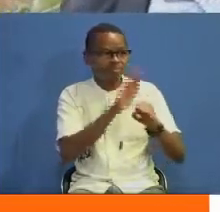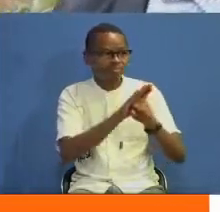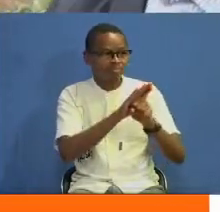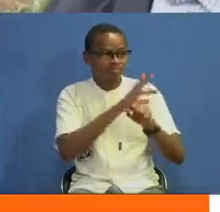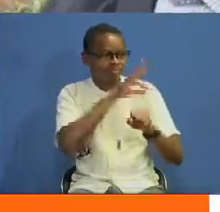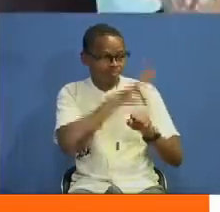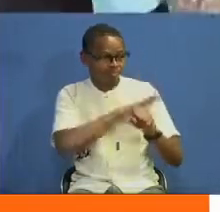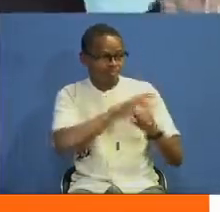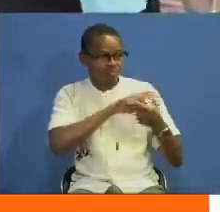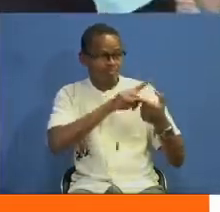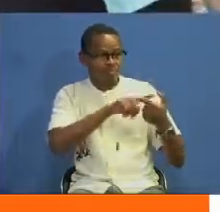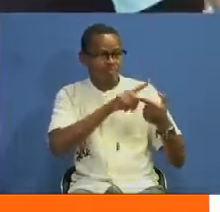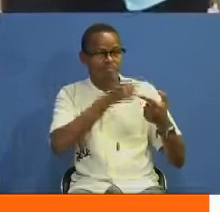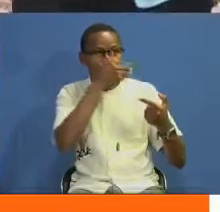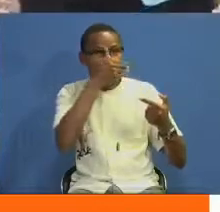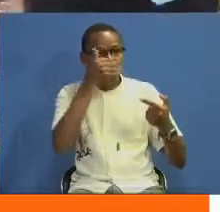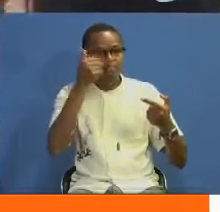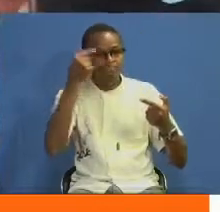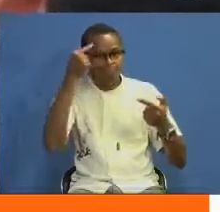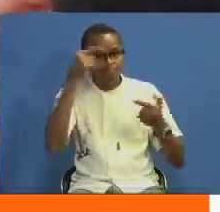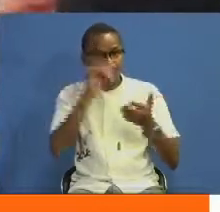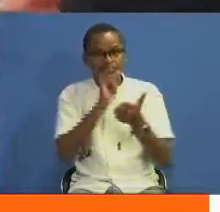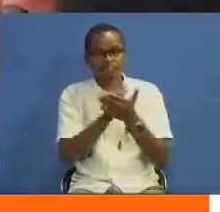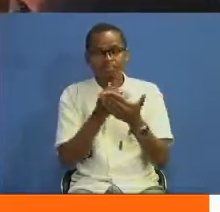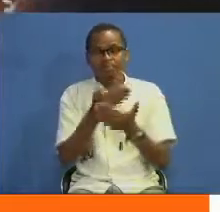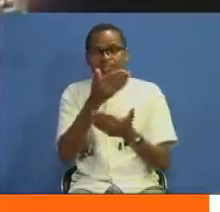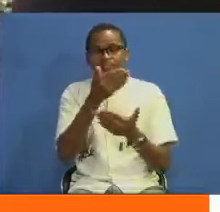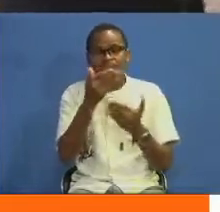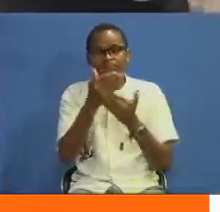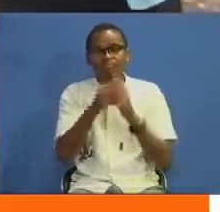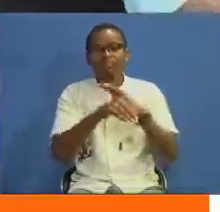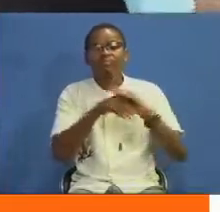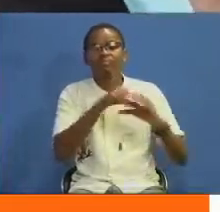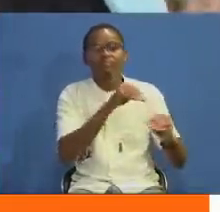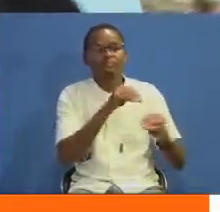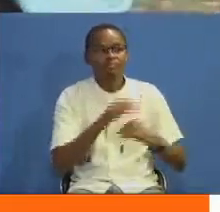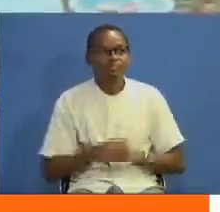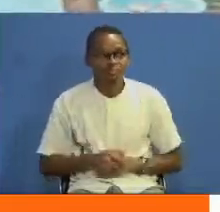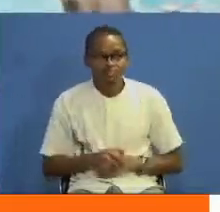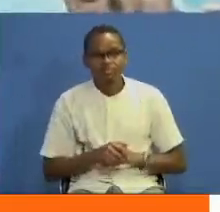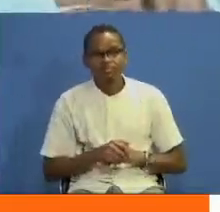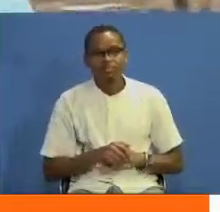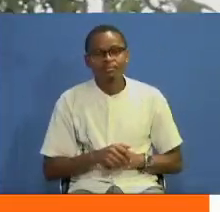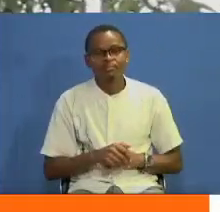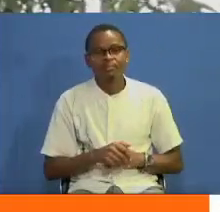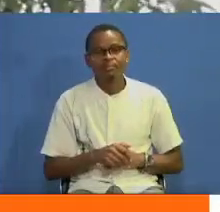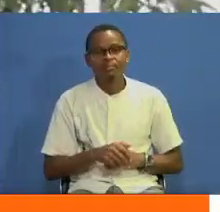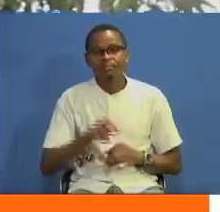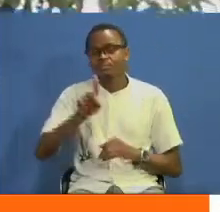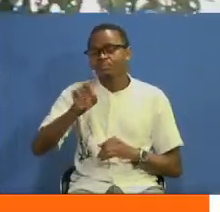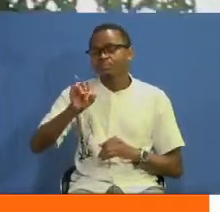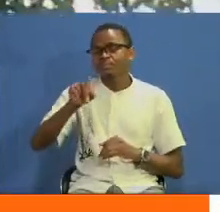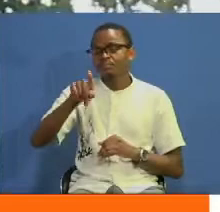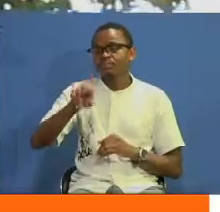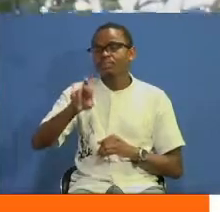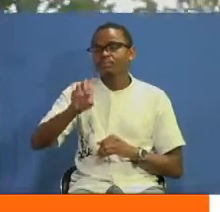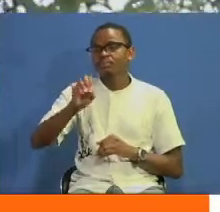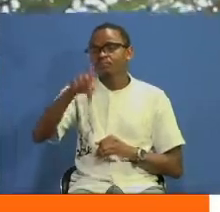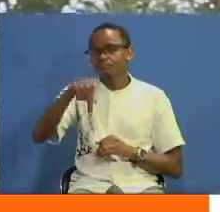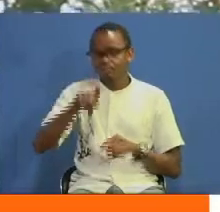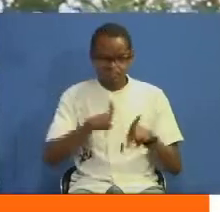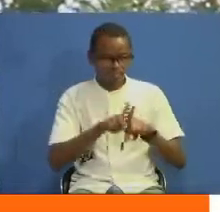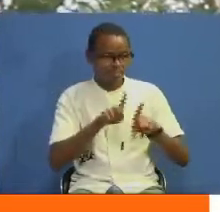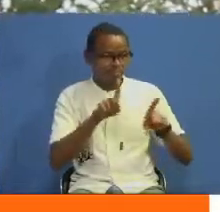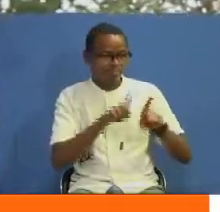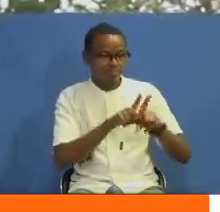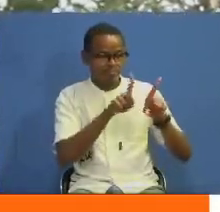ili kuongeza ubora wa mazao ya kuuza nchi za nje. Richard Kiprop, ambaye ni mkulima pia wa